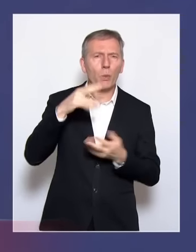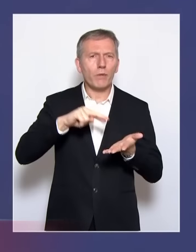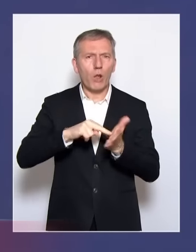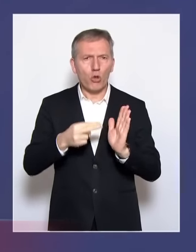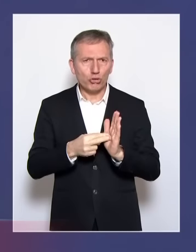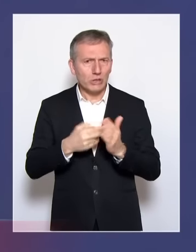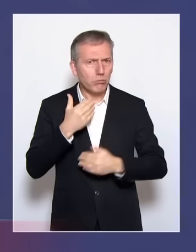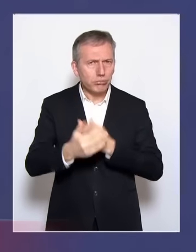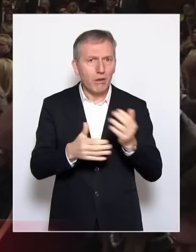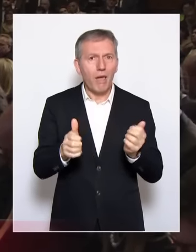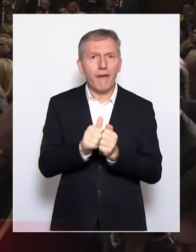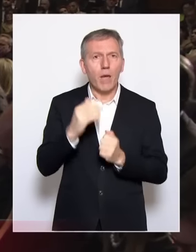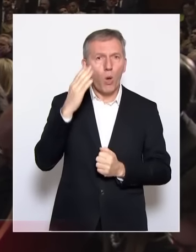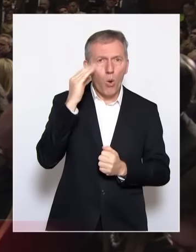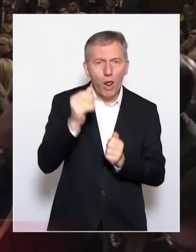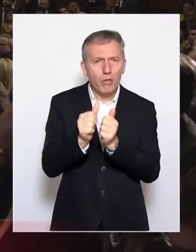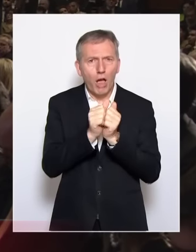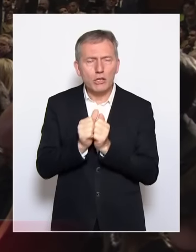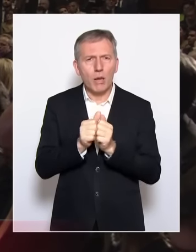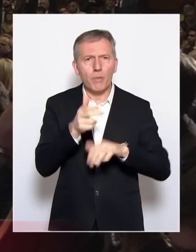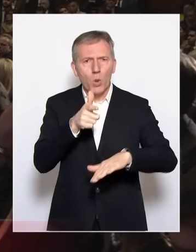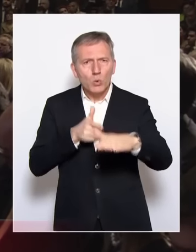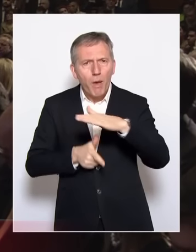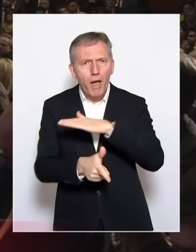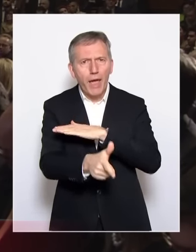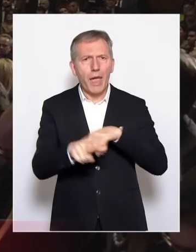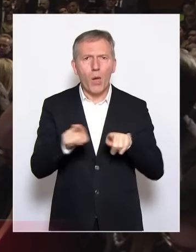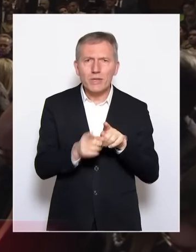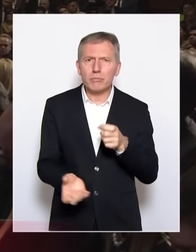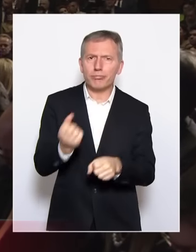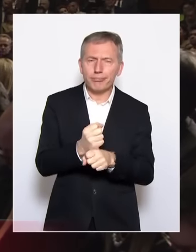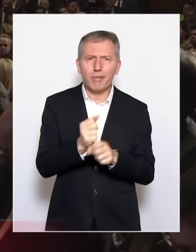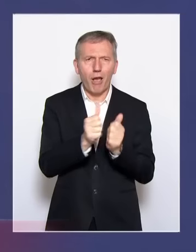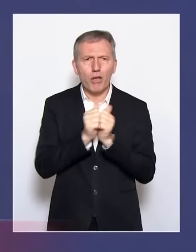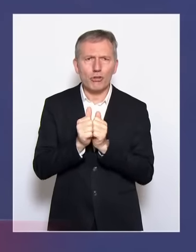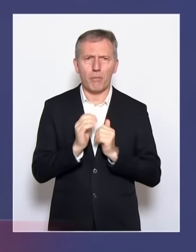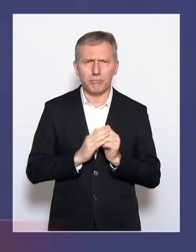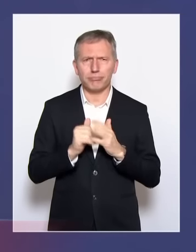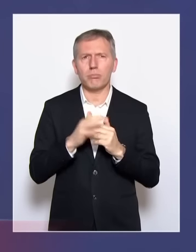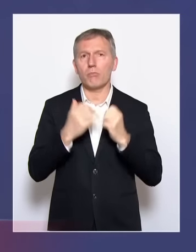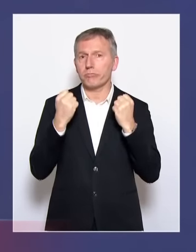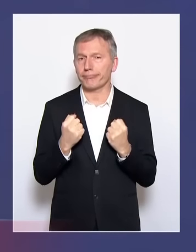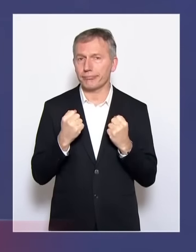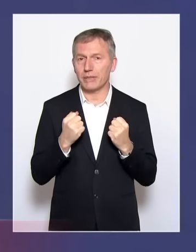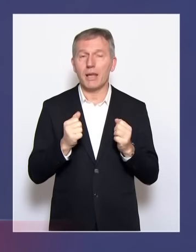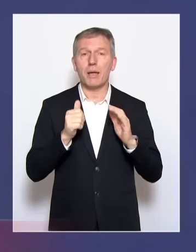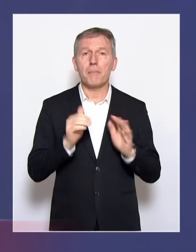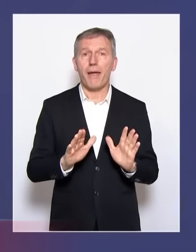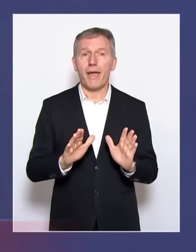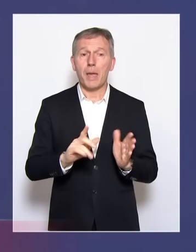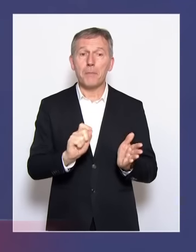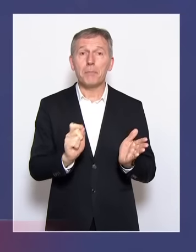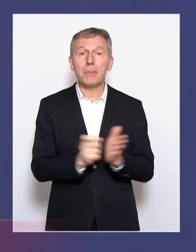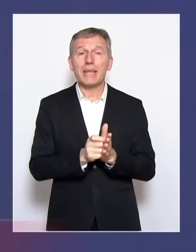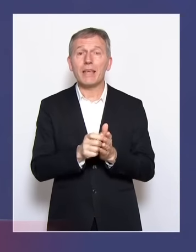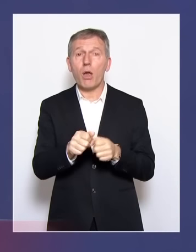nos amis néerlandais sur les sous-marins, là aussi, des initiatives structurantes. Mais dès le moment de la